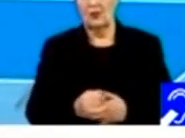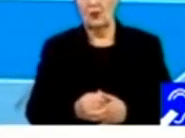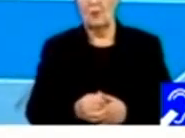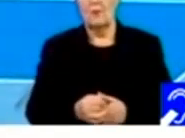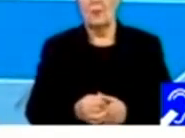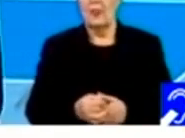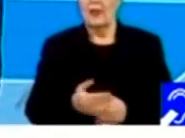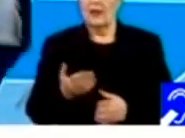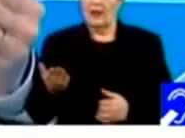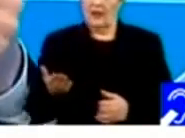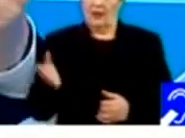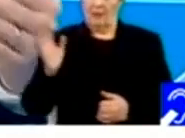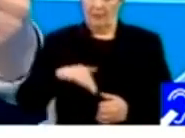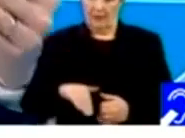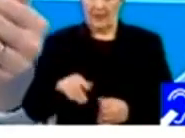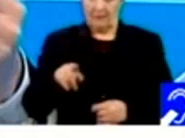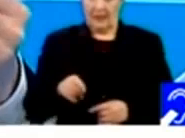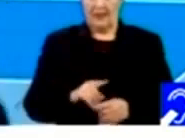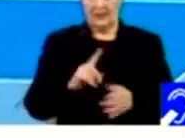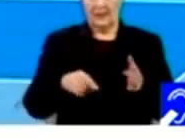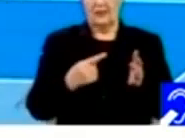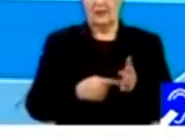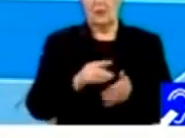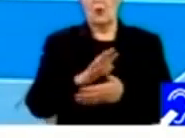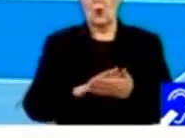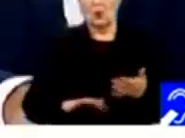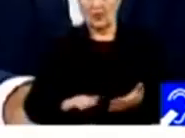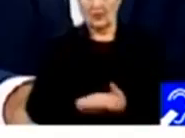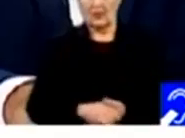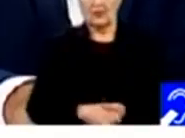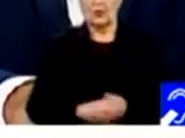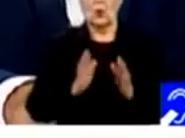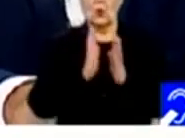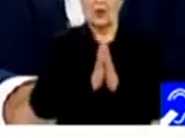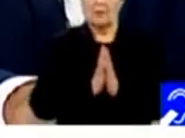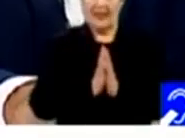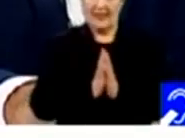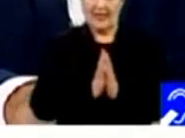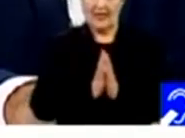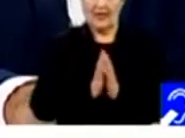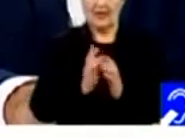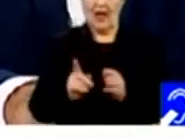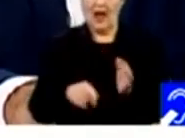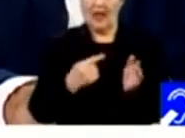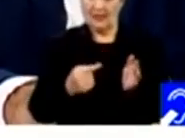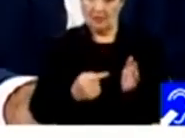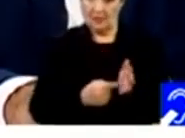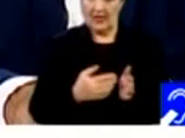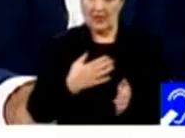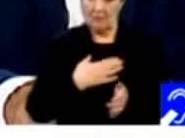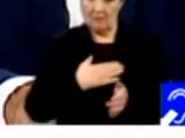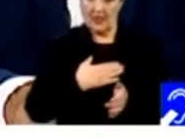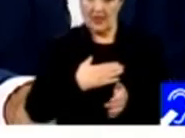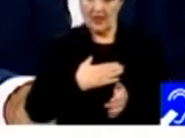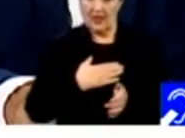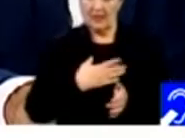dar revenim la ele, pentru că despre asta urmează să vă întreb în continuare. Dar rugămintea mea e ca la întrebările mele care vor urma